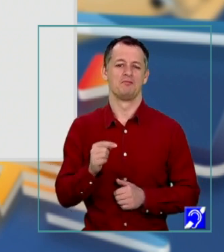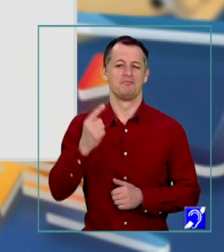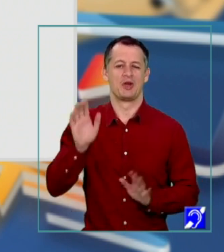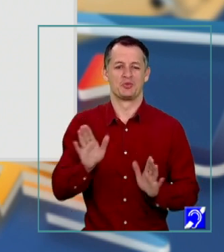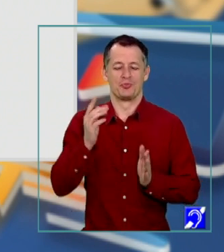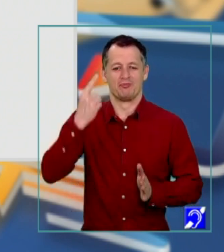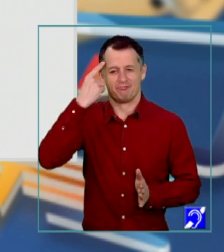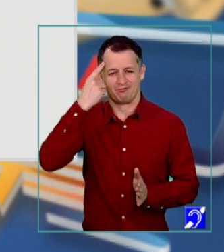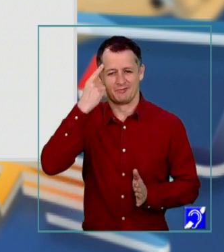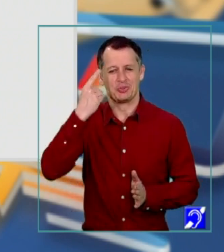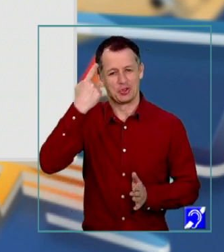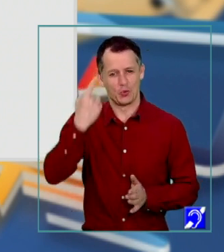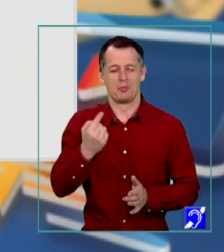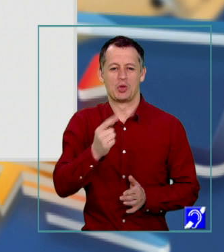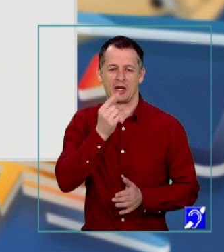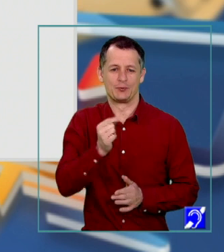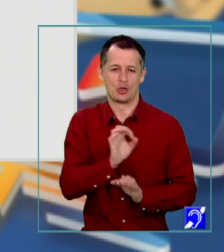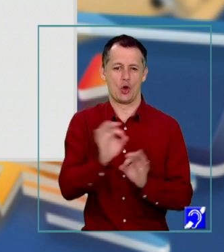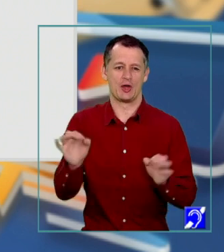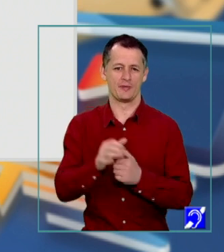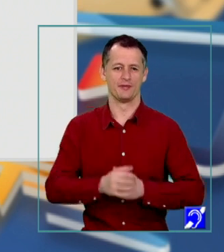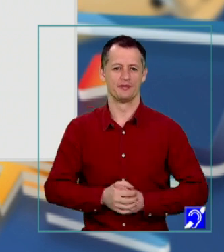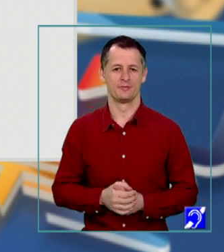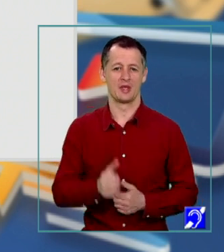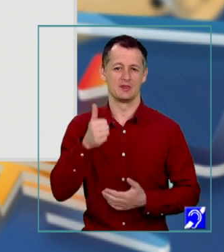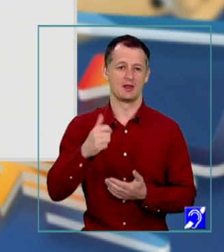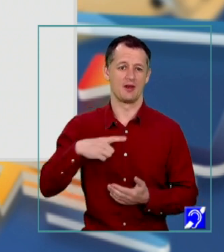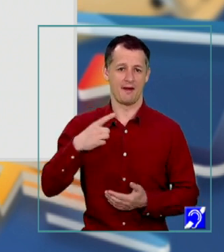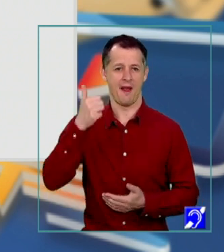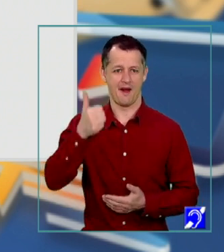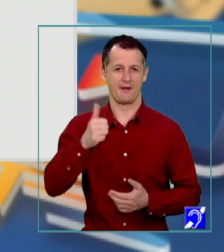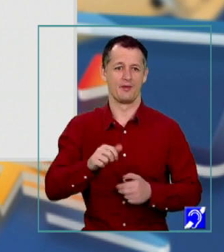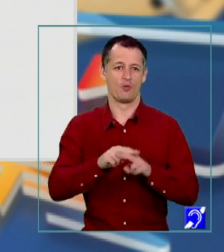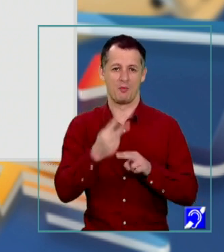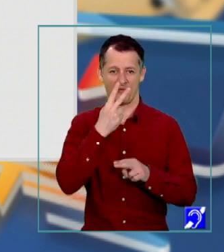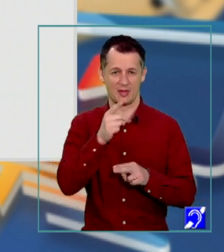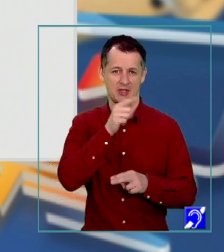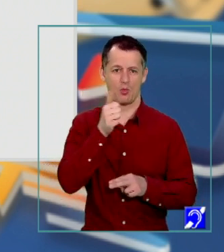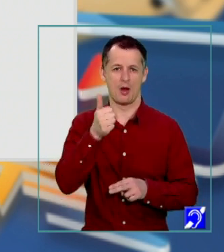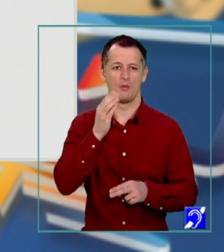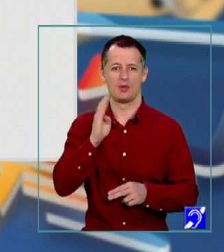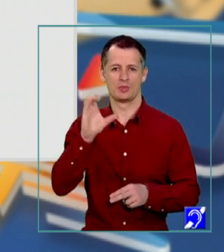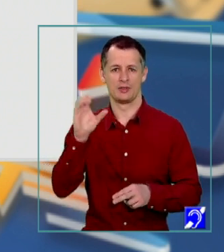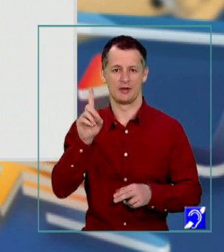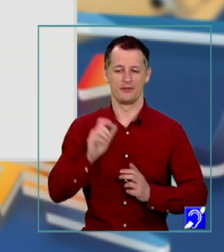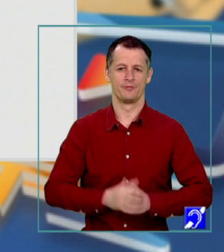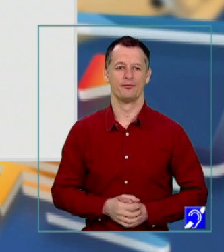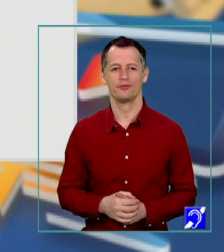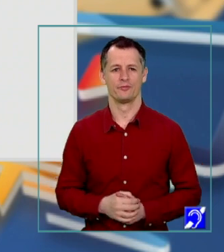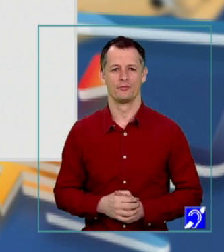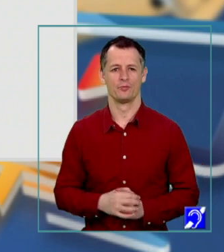că am răspuns corect. Răspunsul corect este A, așa cum se vede. Deja am